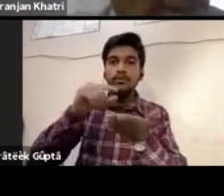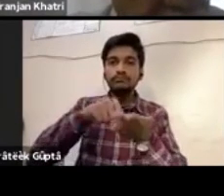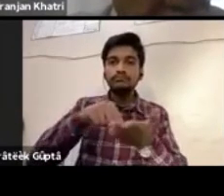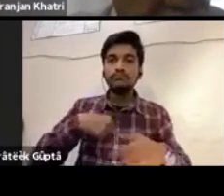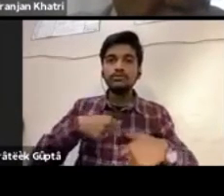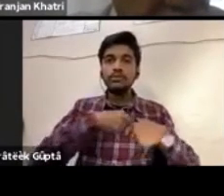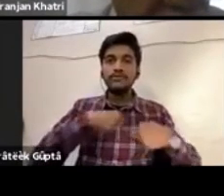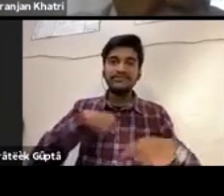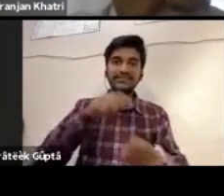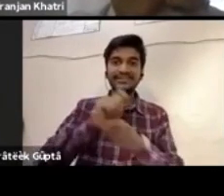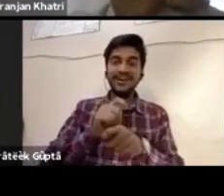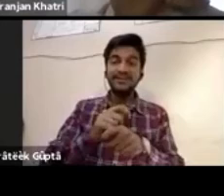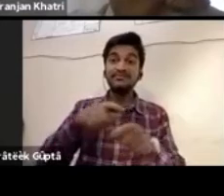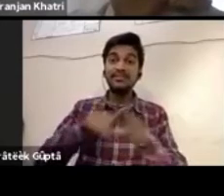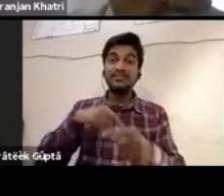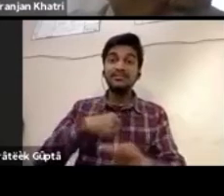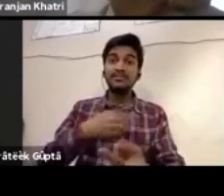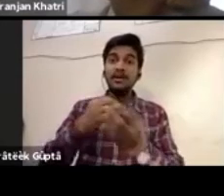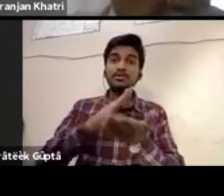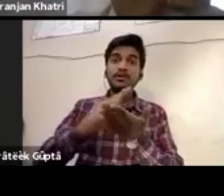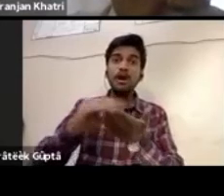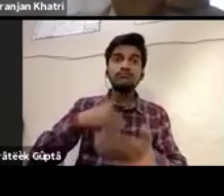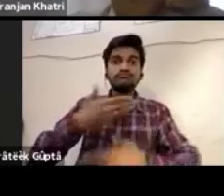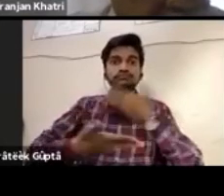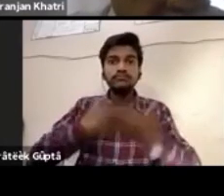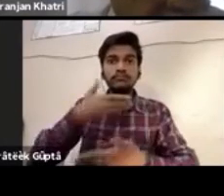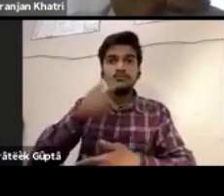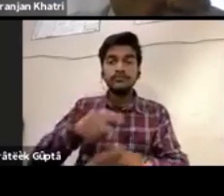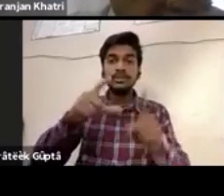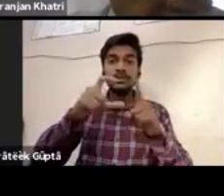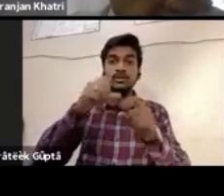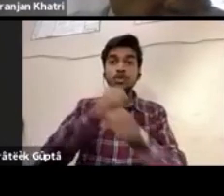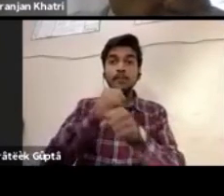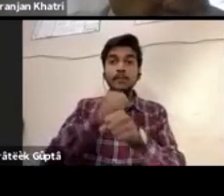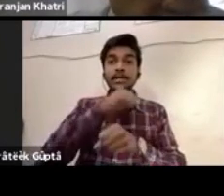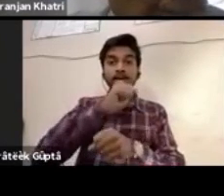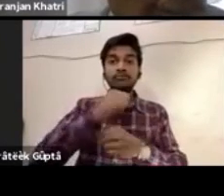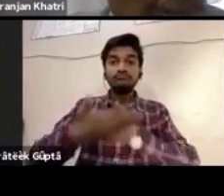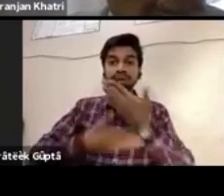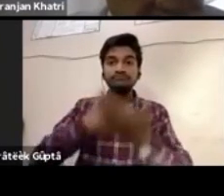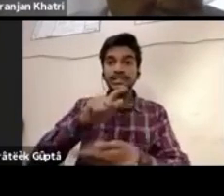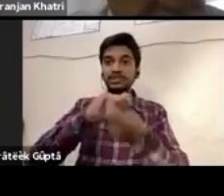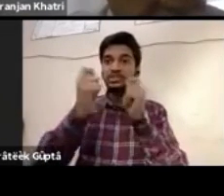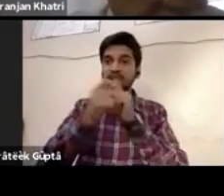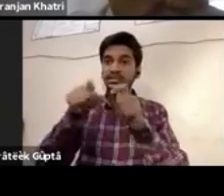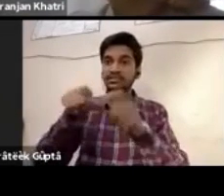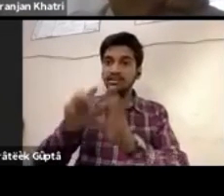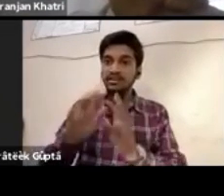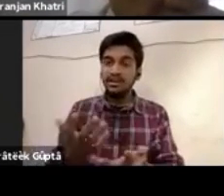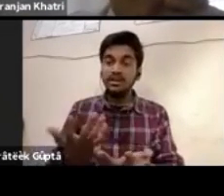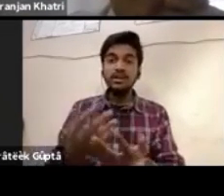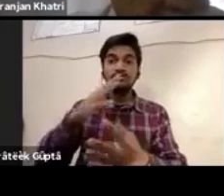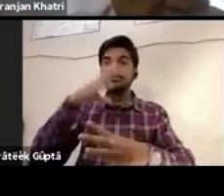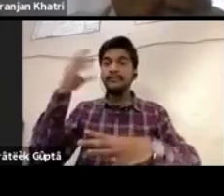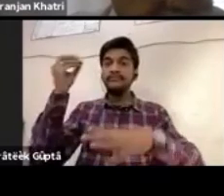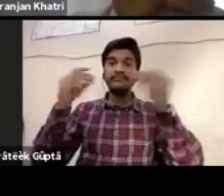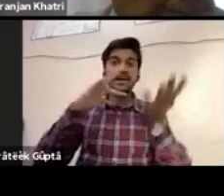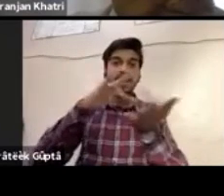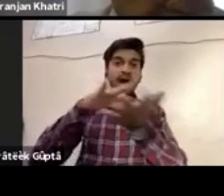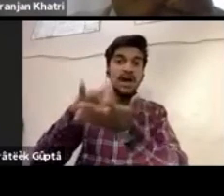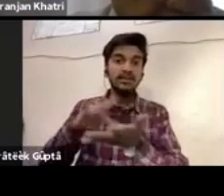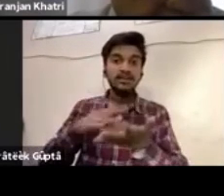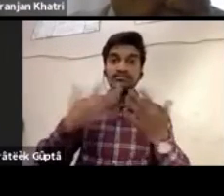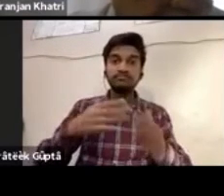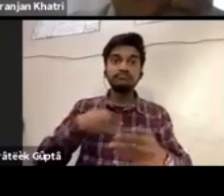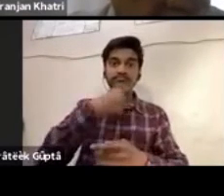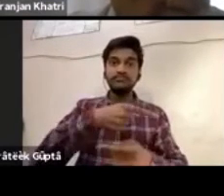कुछ किया जा सकता है कि कोई की पर्सन ट्रेन हो जाए हर डिपार्टमेंट में जो ब्रॉड हॉरिजन की जान रखता हो, या समथिंग